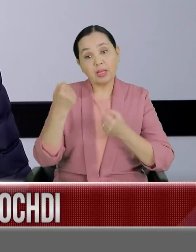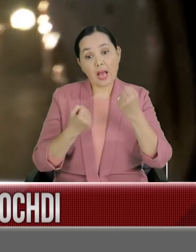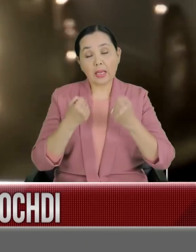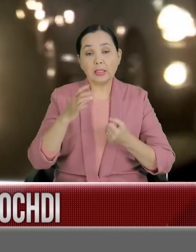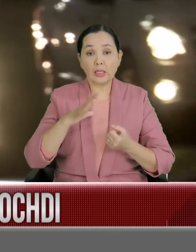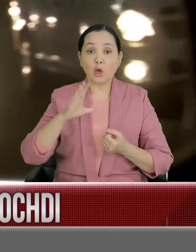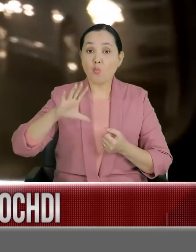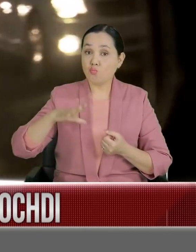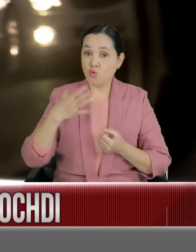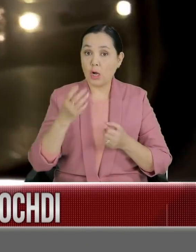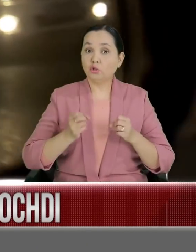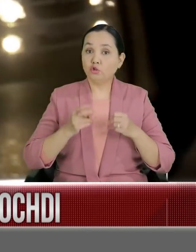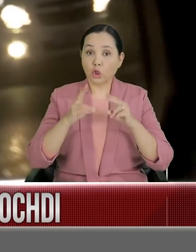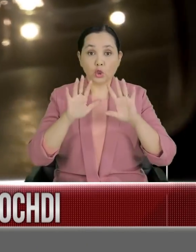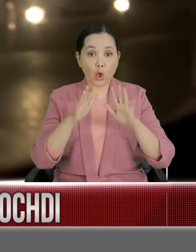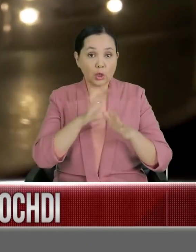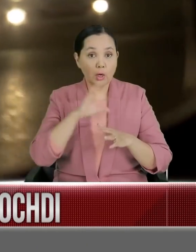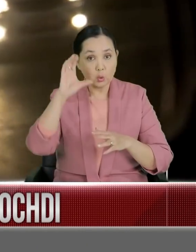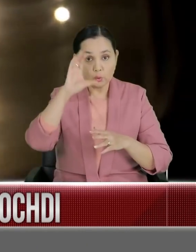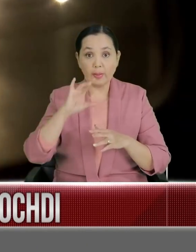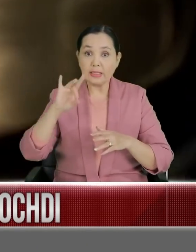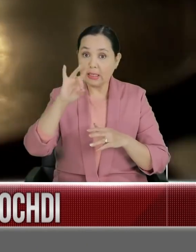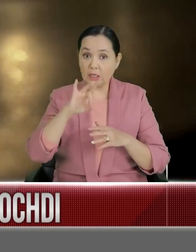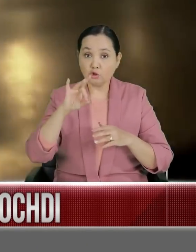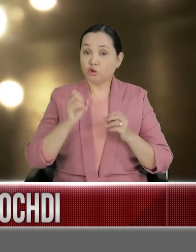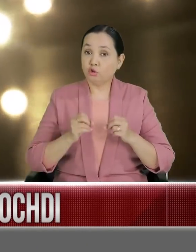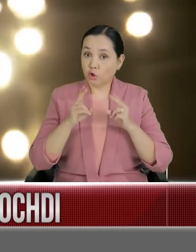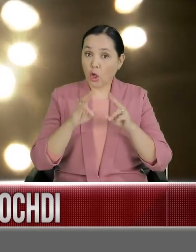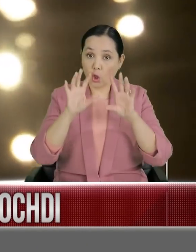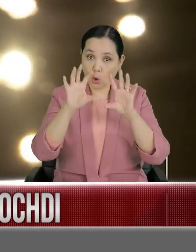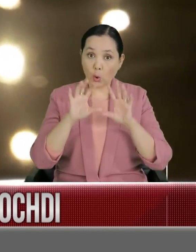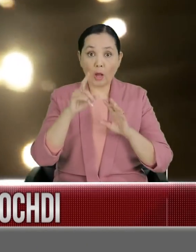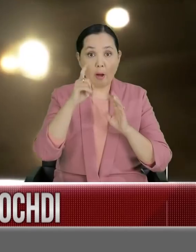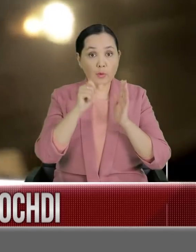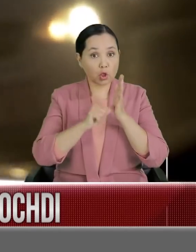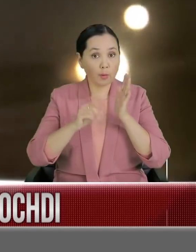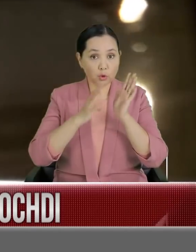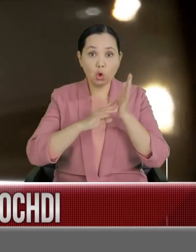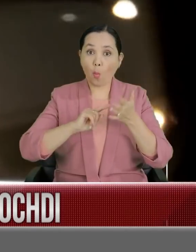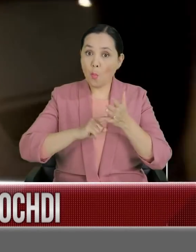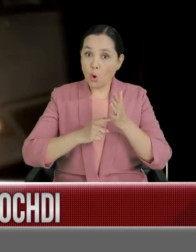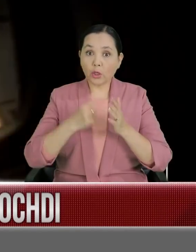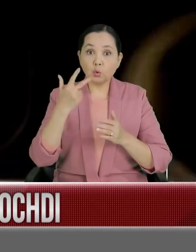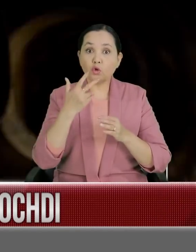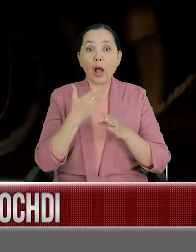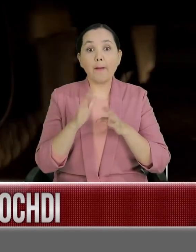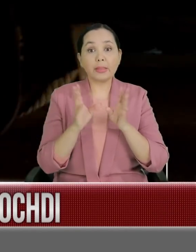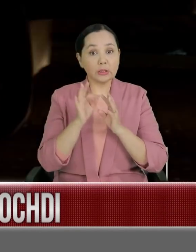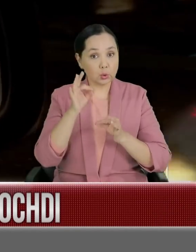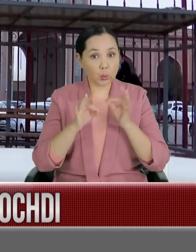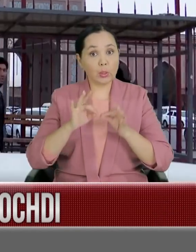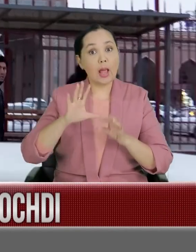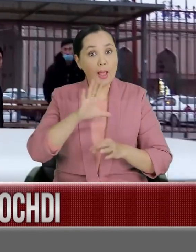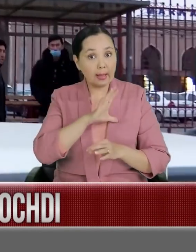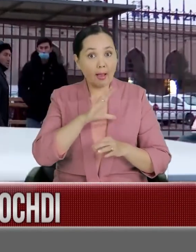Haydadim. Muqaddam jinoyat sodir etib, O'zbekiston Respublikasi Jinoyat kodeksining 169-moddasi 3-qismi bilan